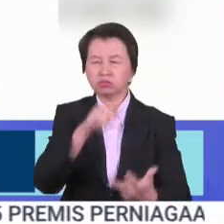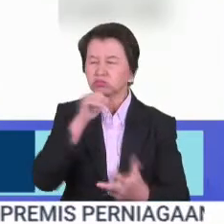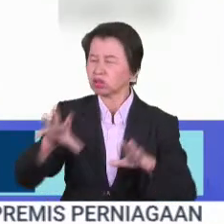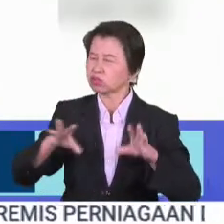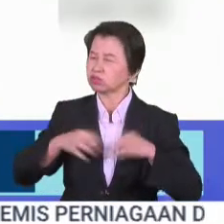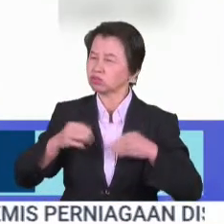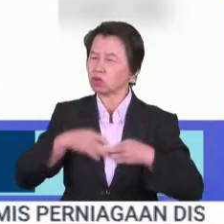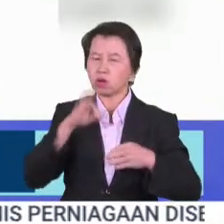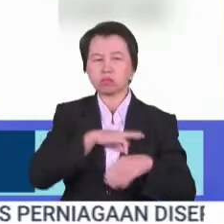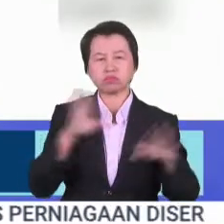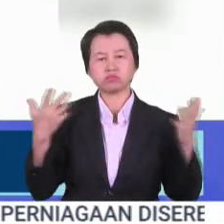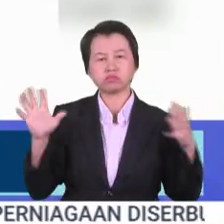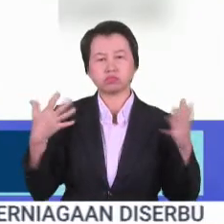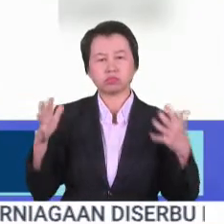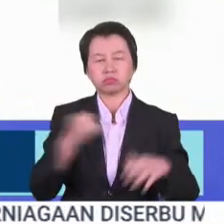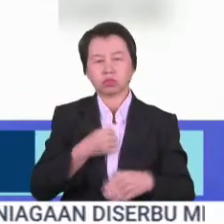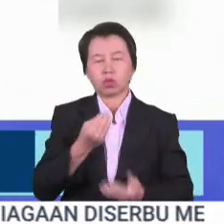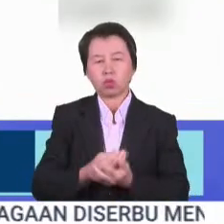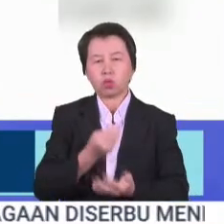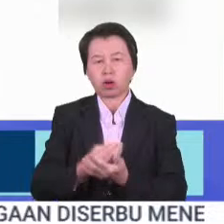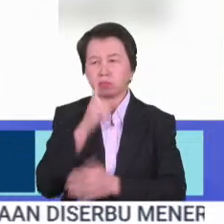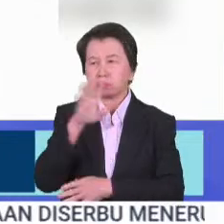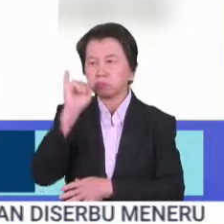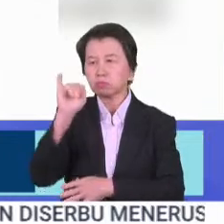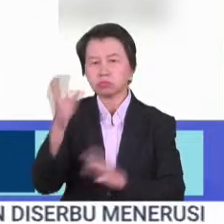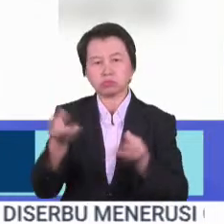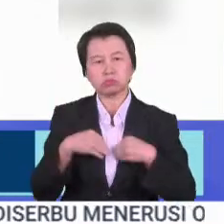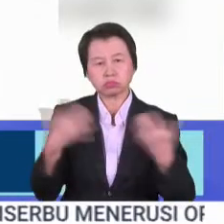menerima sebarang keuntungan dan wang yang dijanjikan.